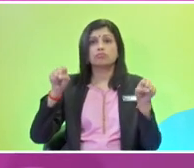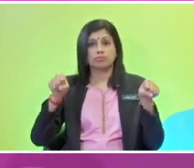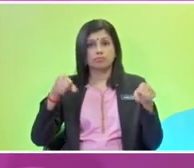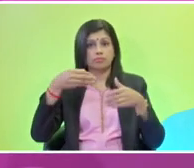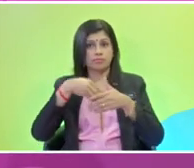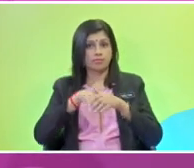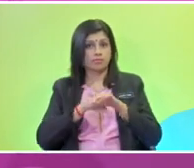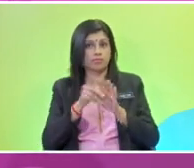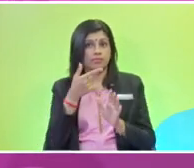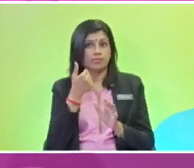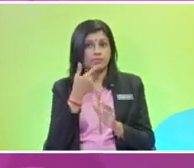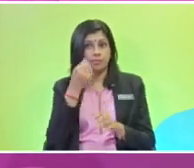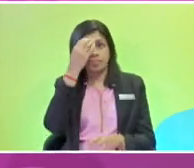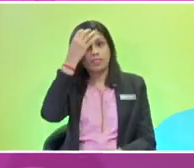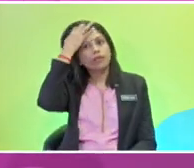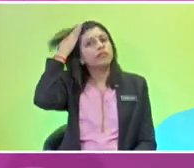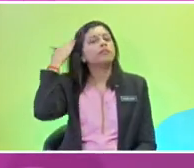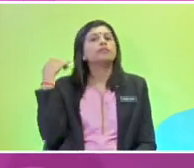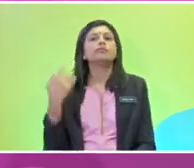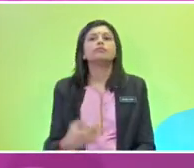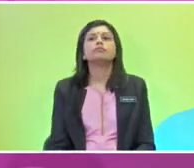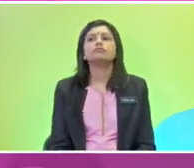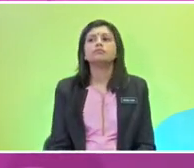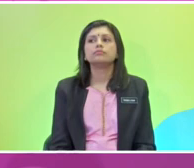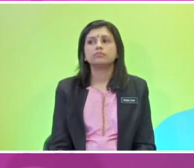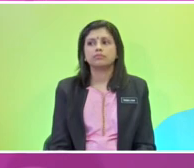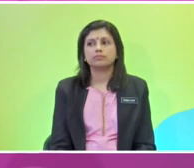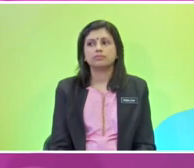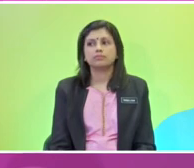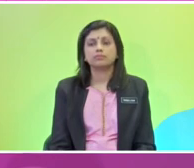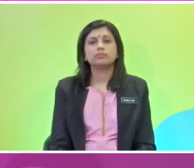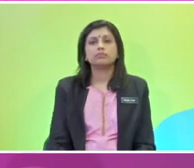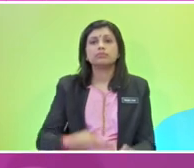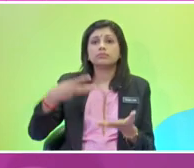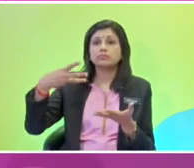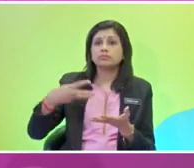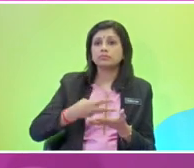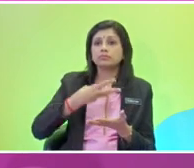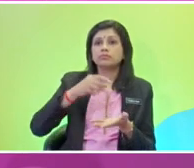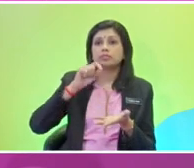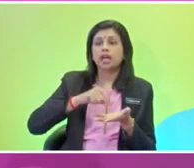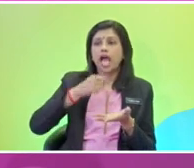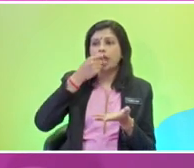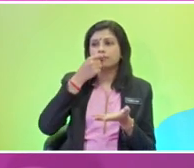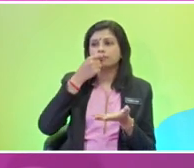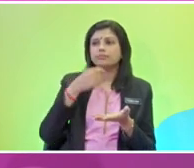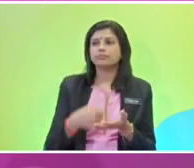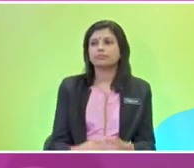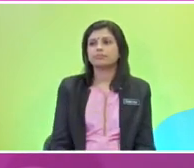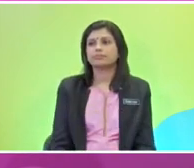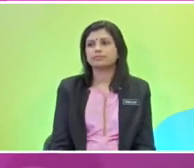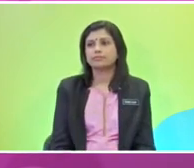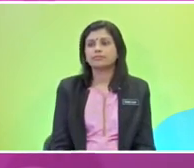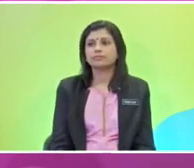Okey. Dan bolehlah gunakan garpu. Saya dah pakai garpu untuk gaul tadi,